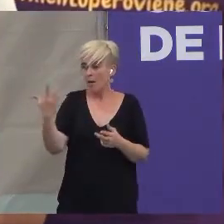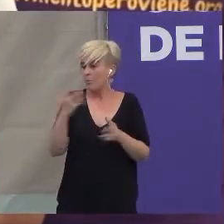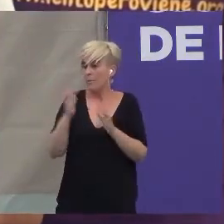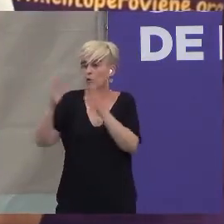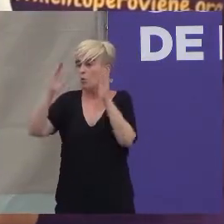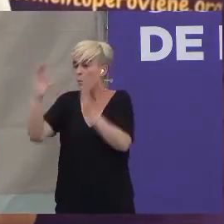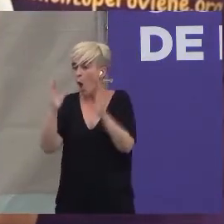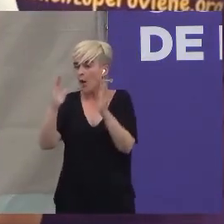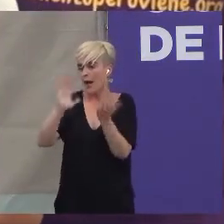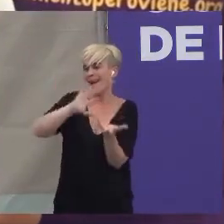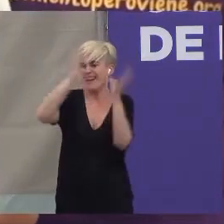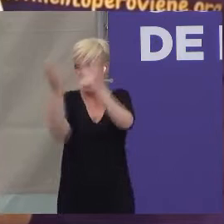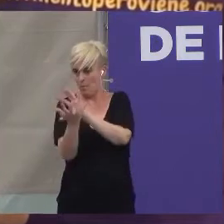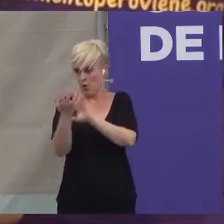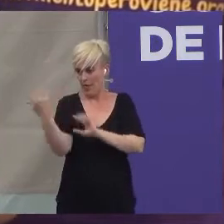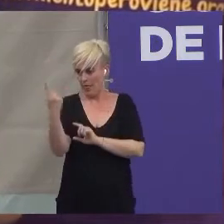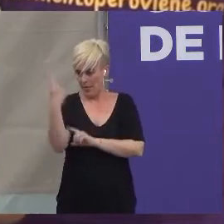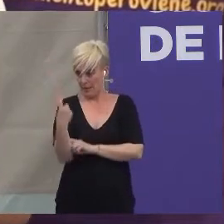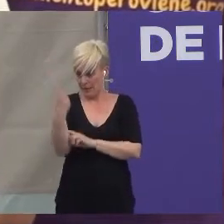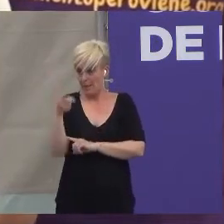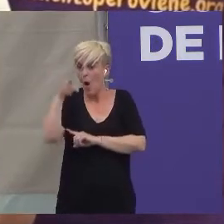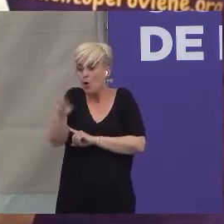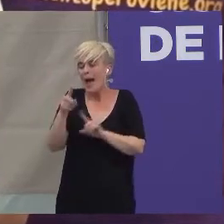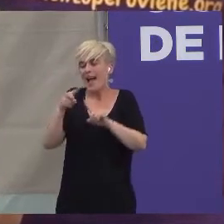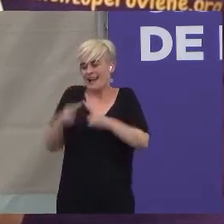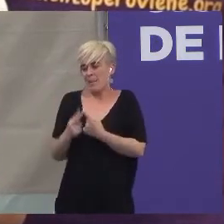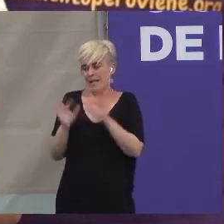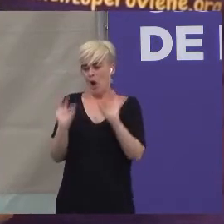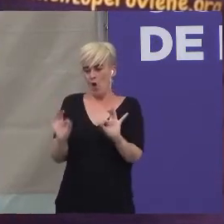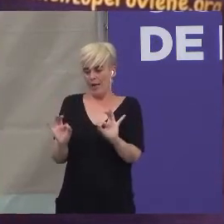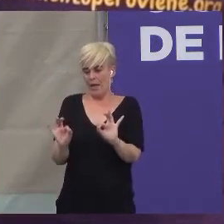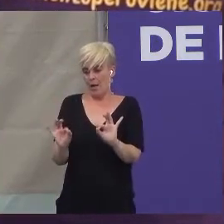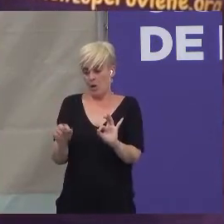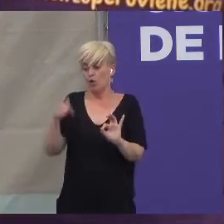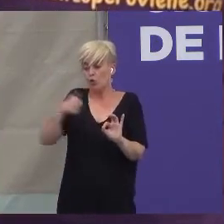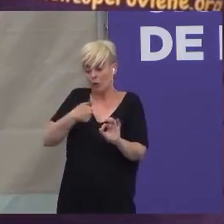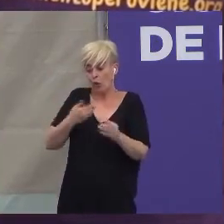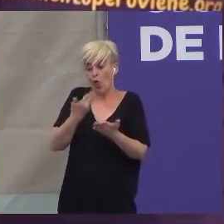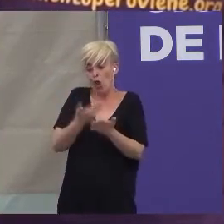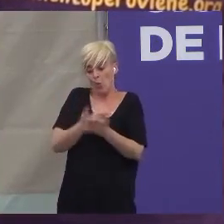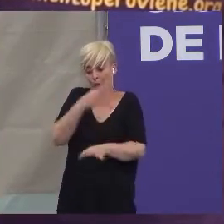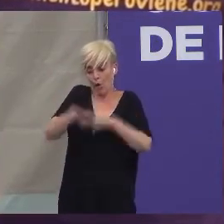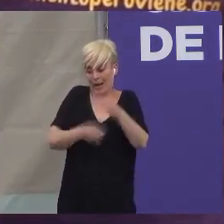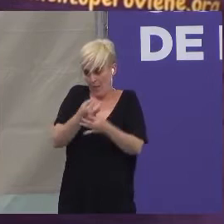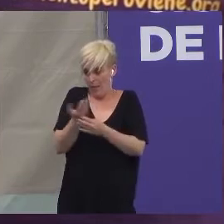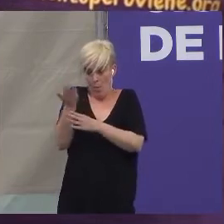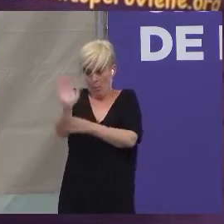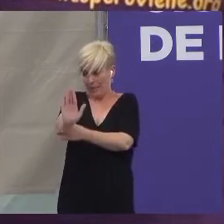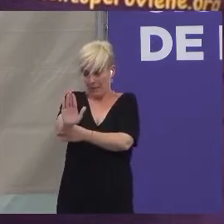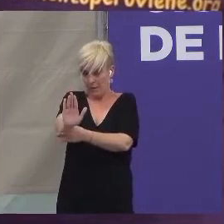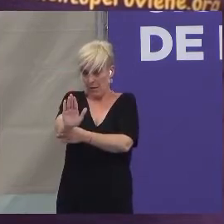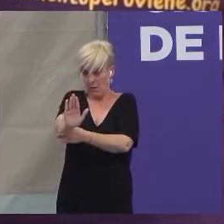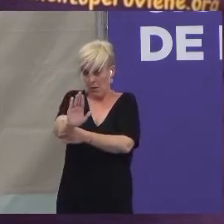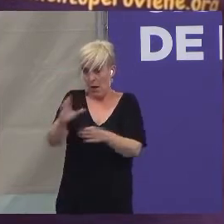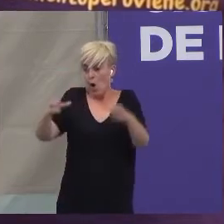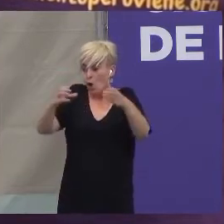bloc de canvi i aquest bloc de canvi necessita una ferramenta concreta i aquesta ferramenta és la que proposem en el nostre document organitzatiu. Un